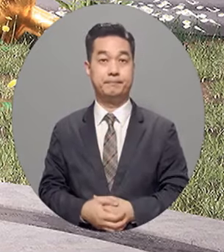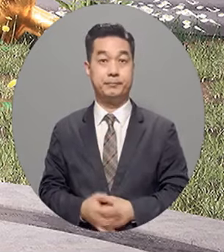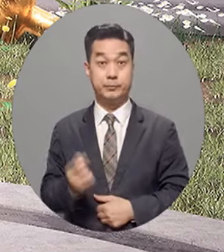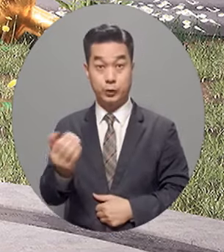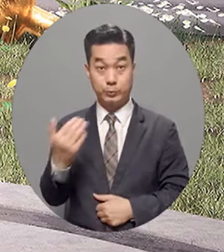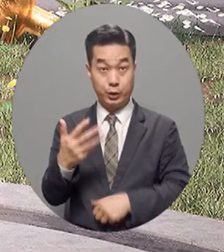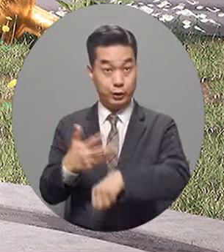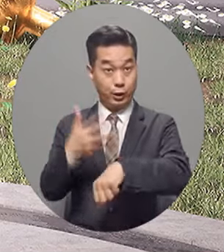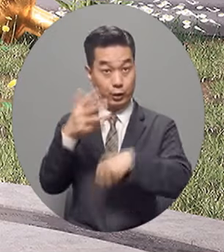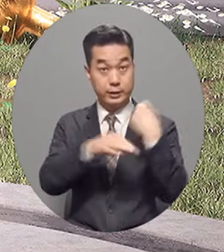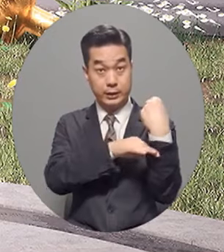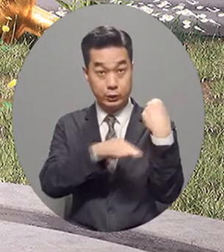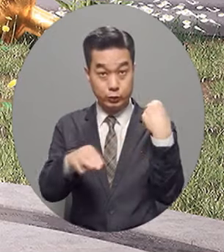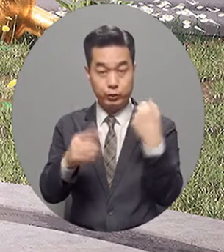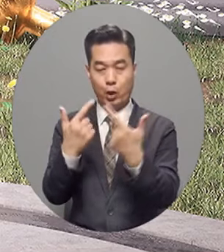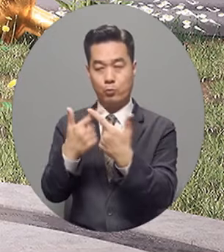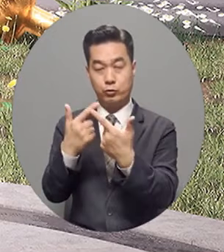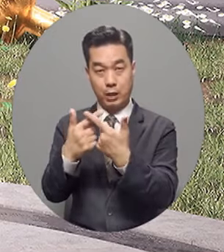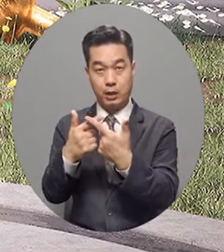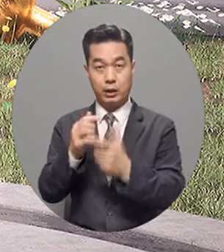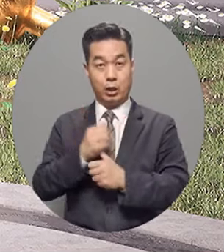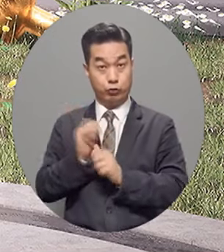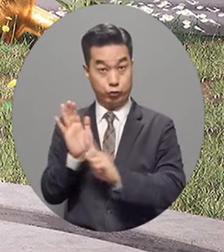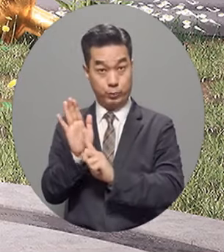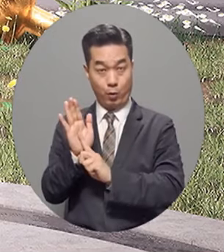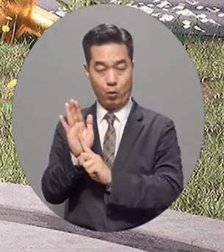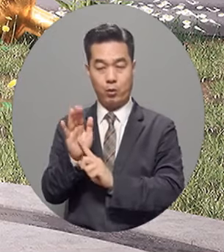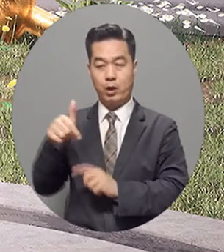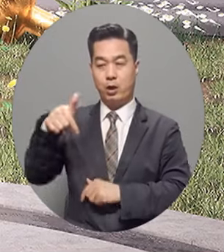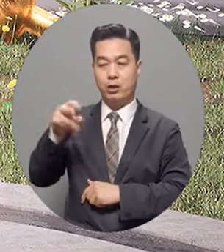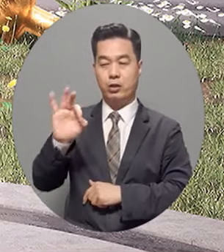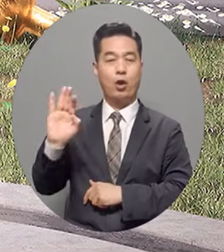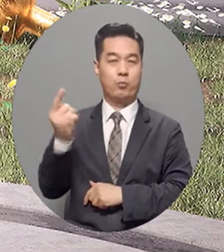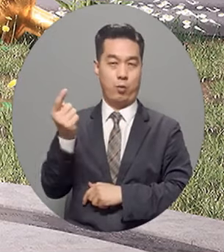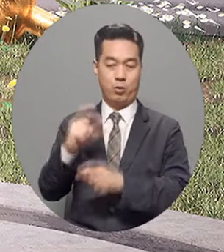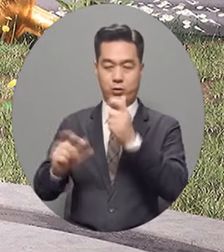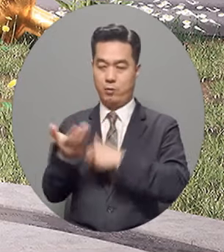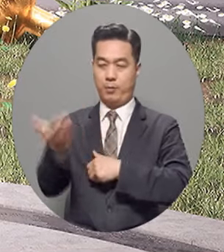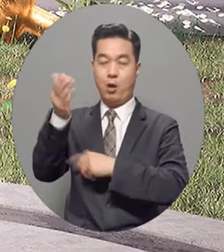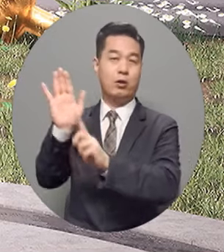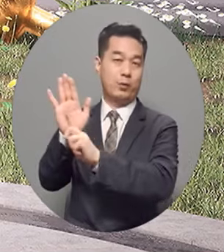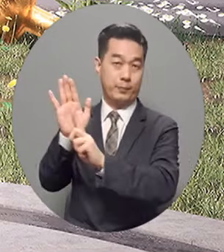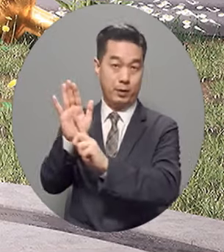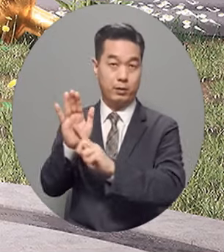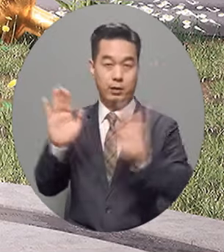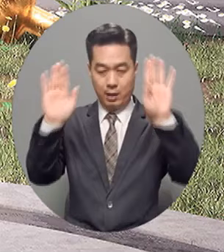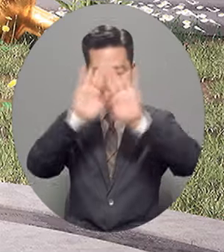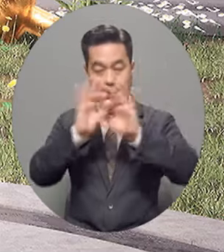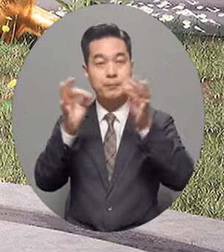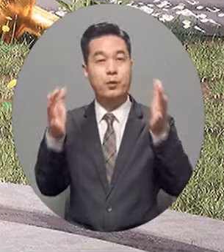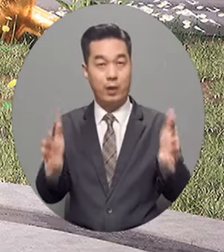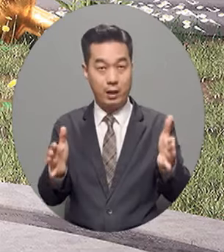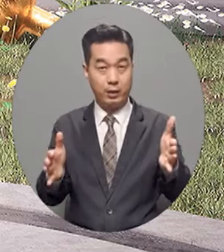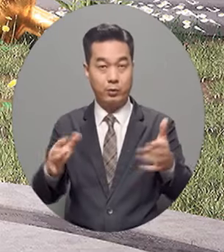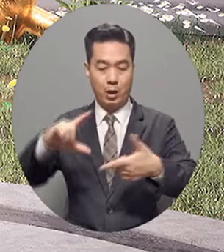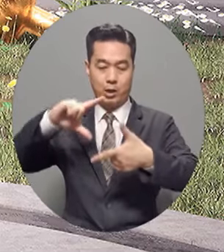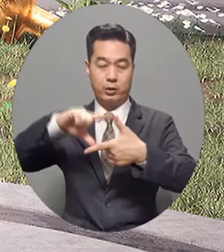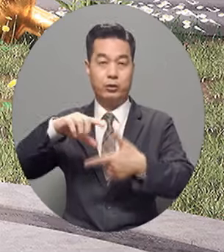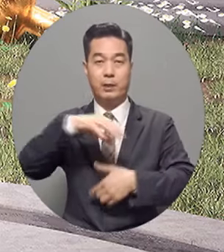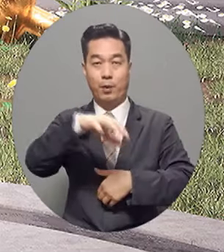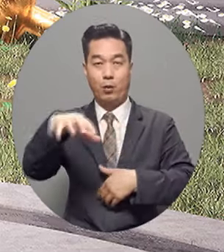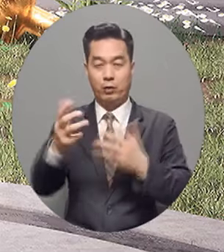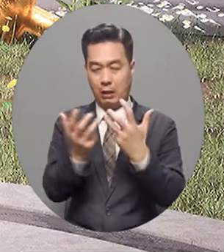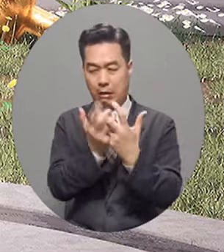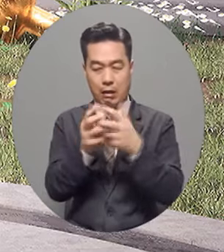전 8시를기에 부산의 미세먼지 주의보는 경보로 강화됐습니다 밤 사이에도이 미세먼지가 경남권 가득